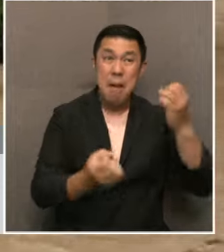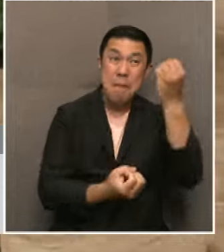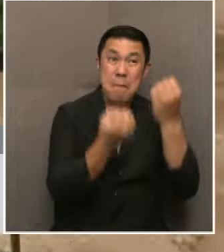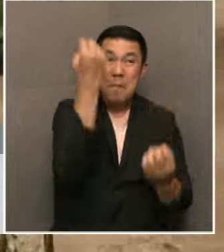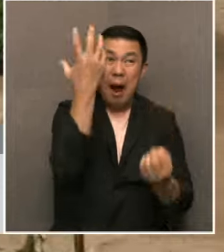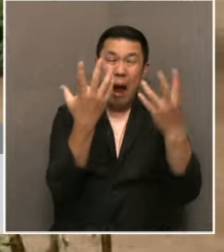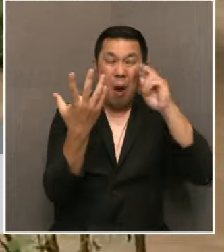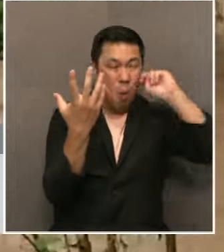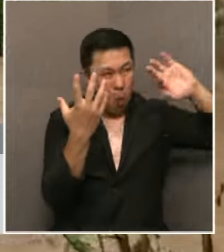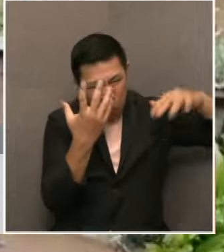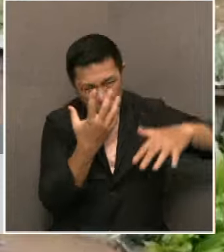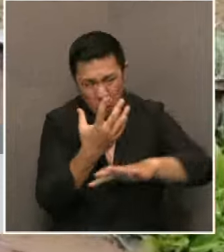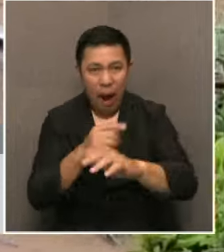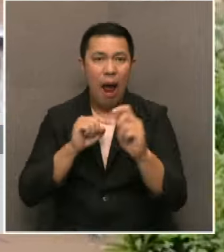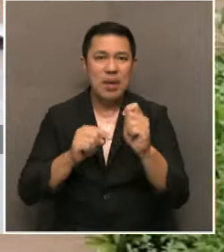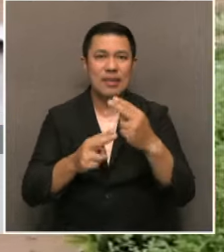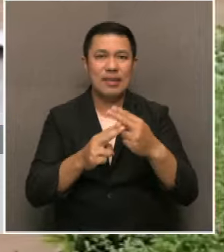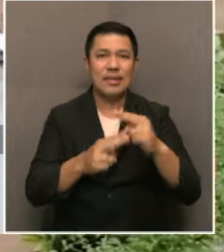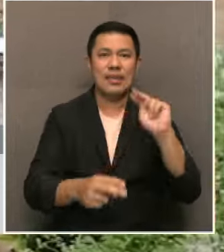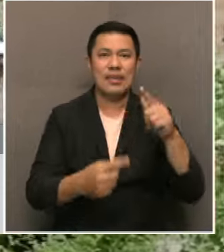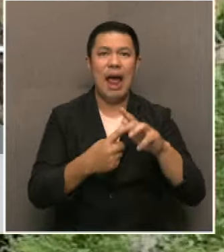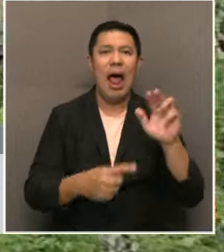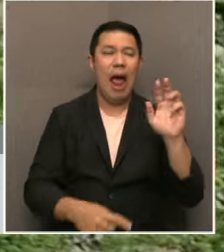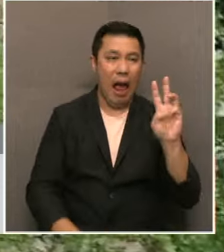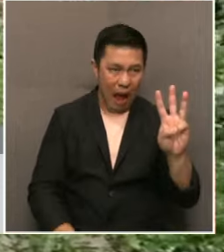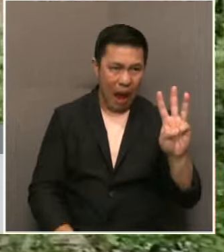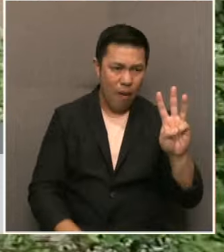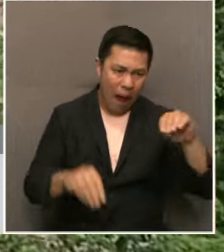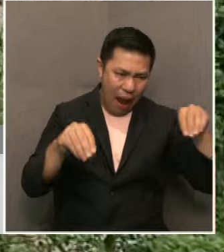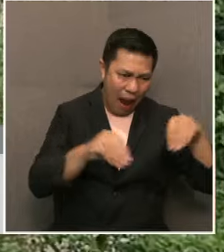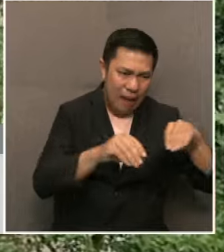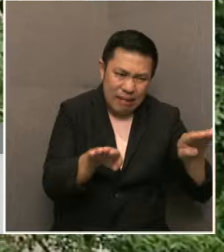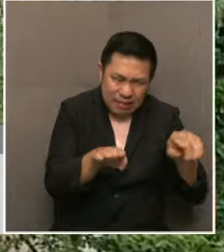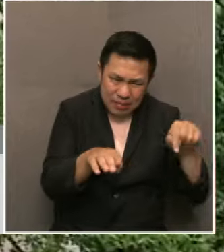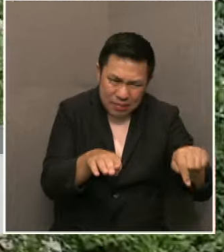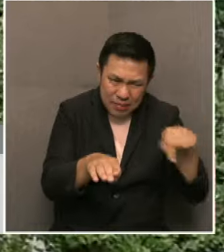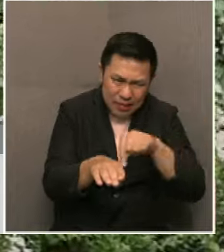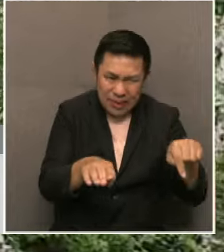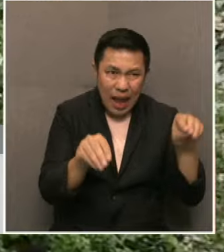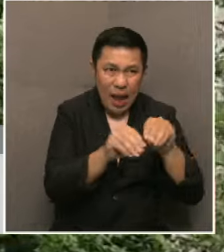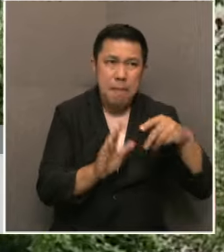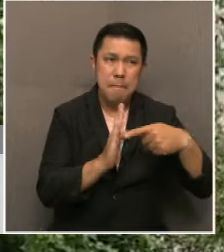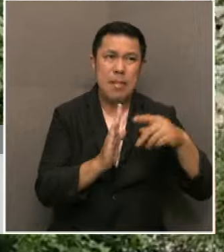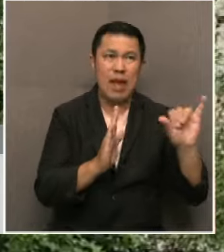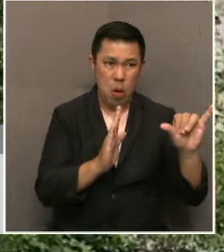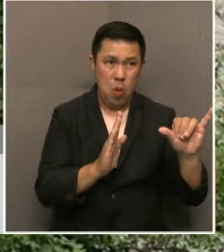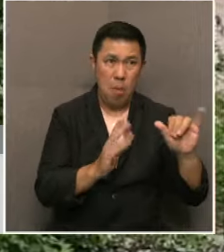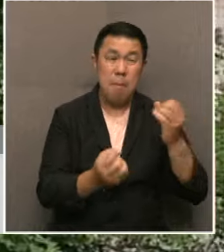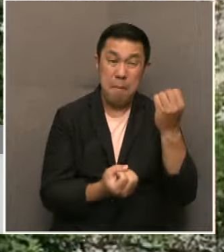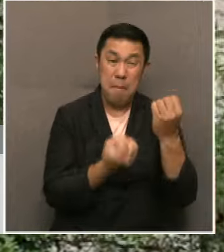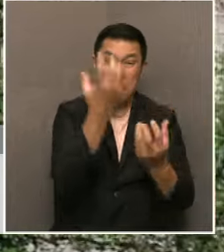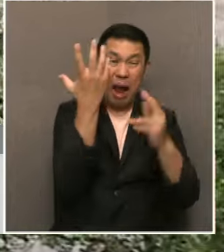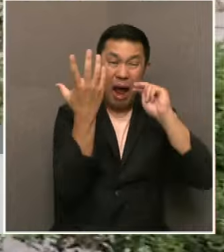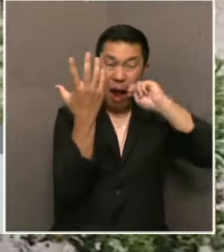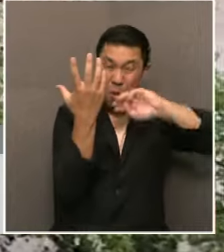พลันในพื้นที่อำเภองาวเป็นเขตติดต่อกับจังหวัดพะเยากระทบ12หมู่บ้านใน6ตำบลน้ำป่าทะลักเข้าท่วมบ้านเรือน